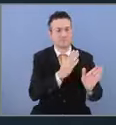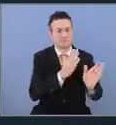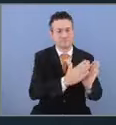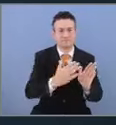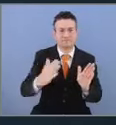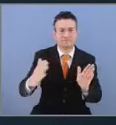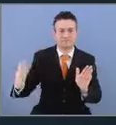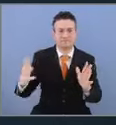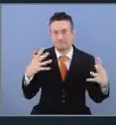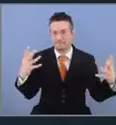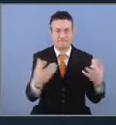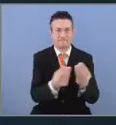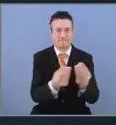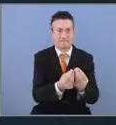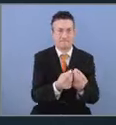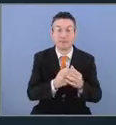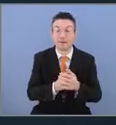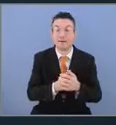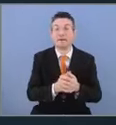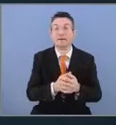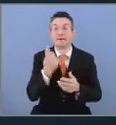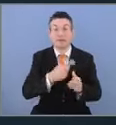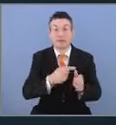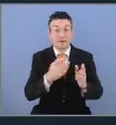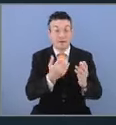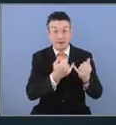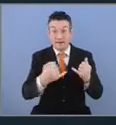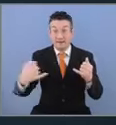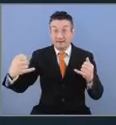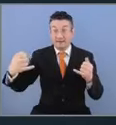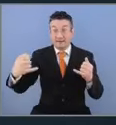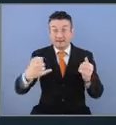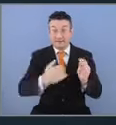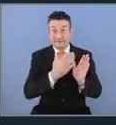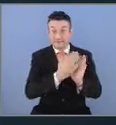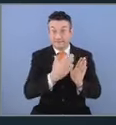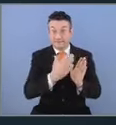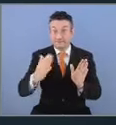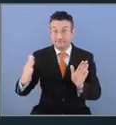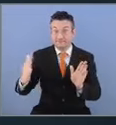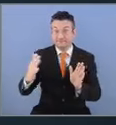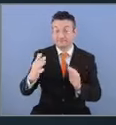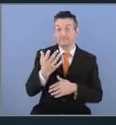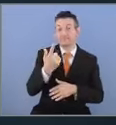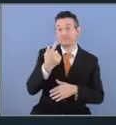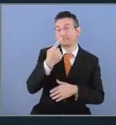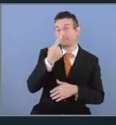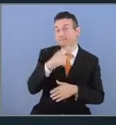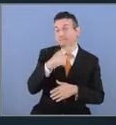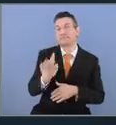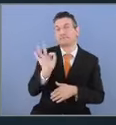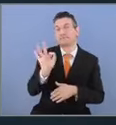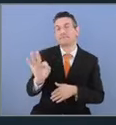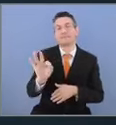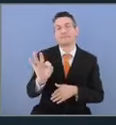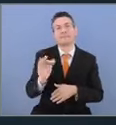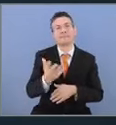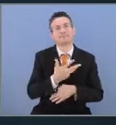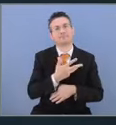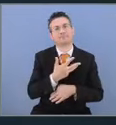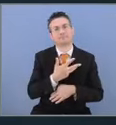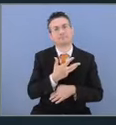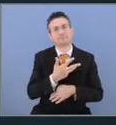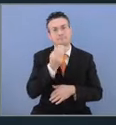filiere mi piace fare un, diciamo, un piccolo riferimento al fatto che la filiera del cibo non è solo